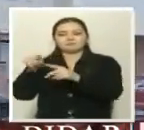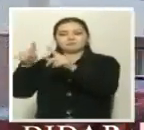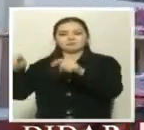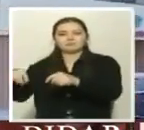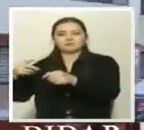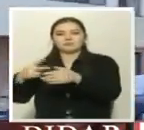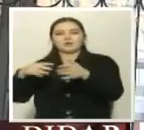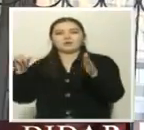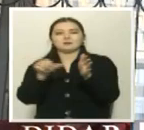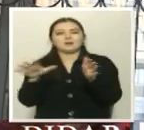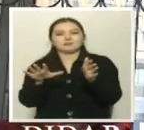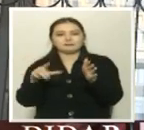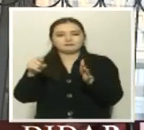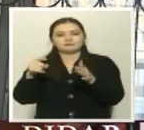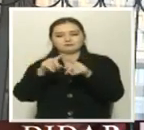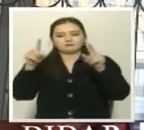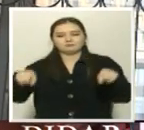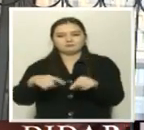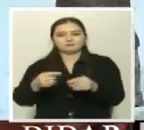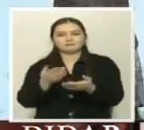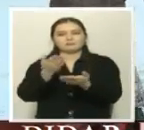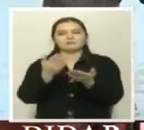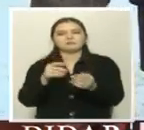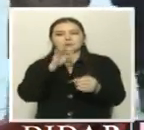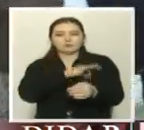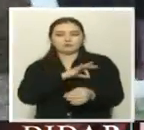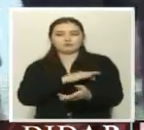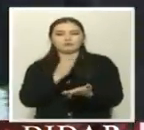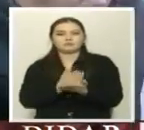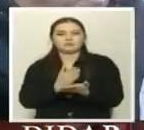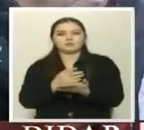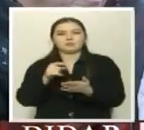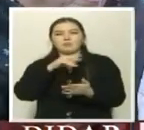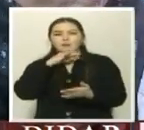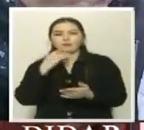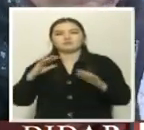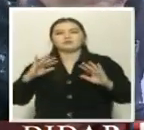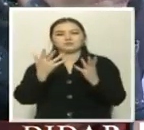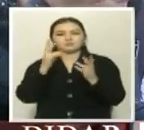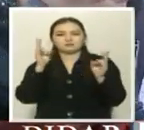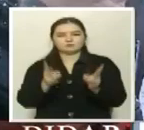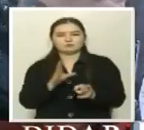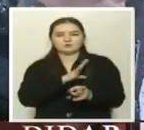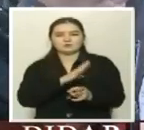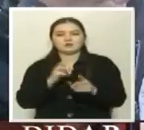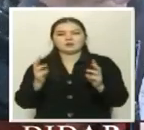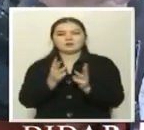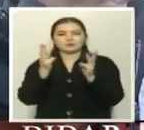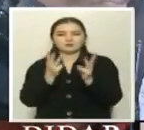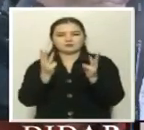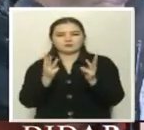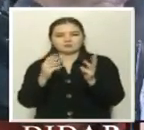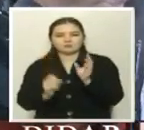отыр. Бірде өздері өшірсе, енді бірде өрт сөндірушілерді шақыртқан жағдайда болған. Газдың жоқтығы осы жерде үйде өртте болды бірнеше